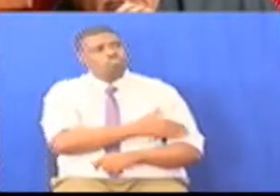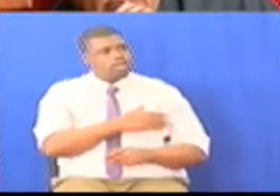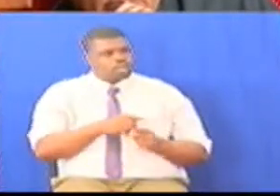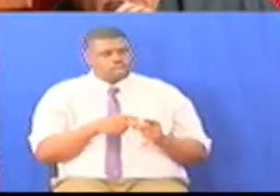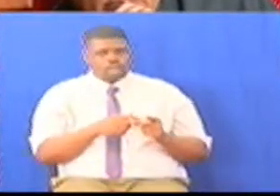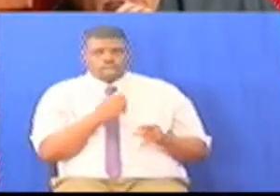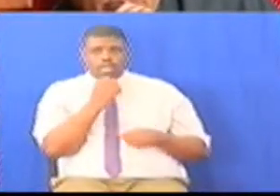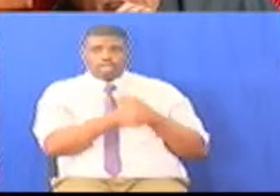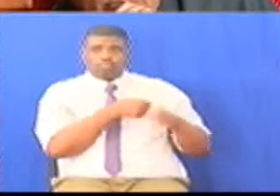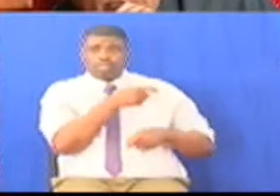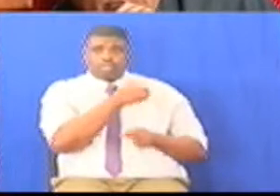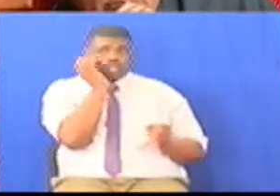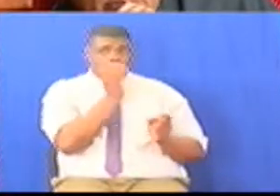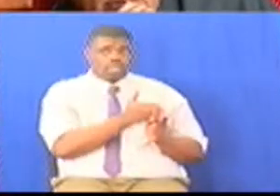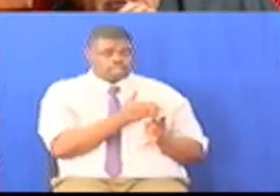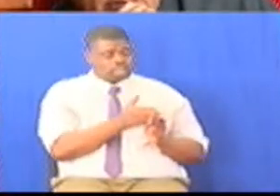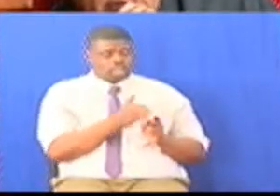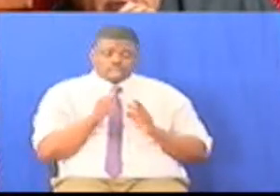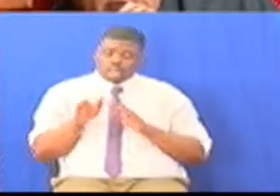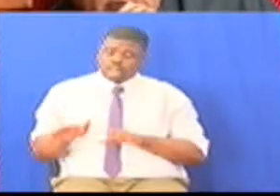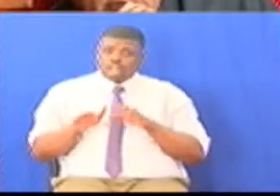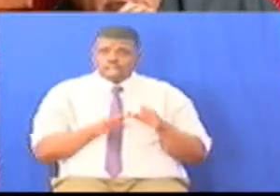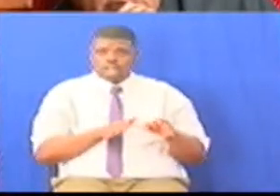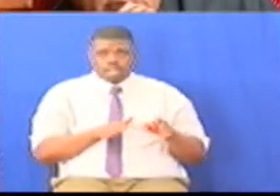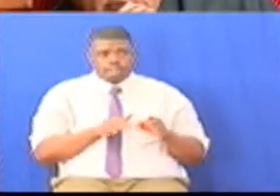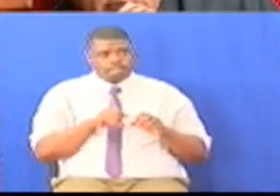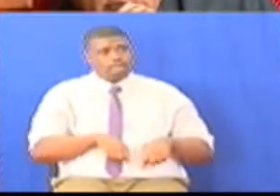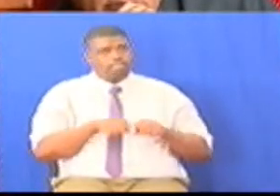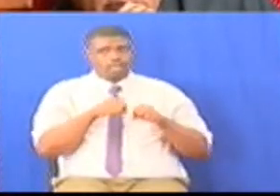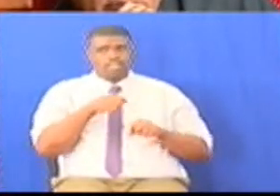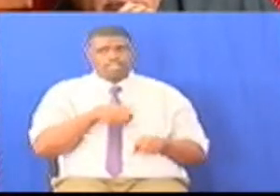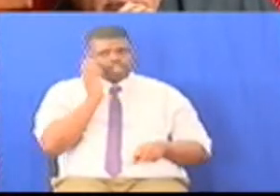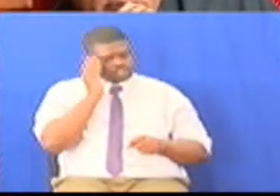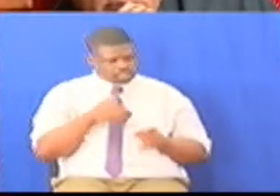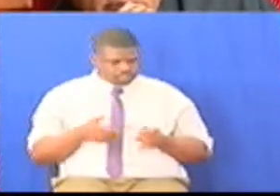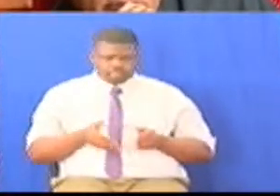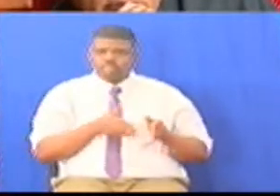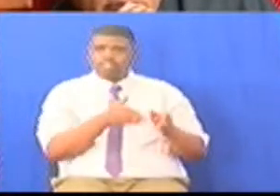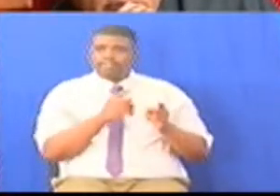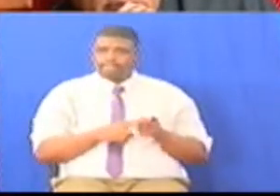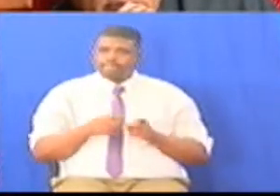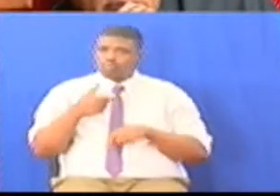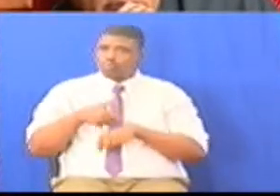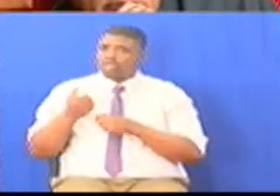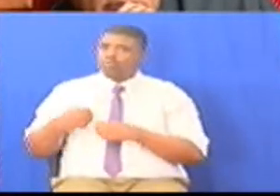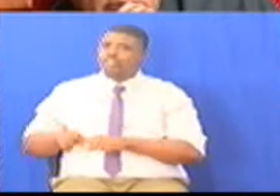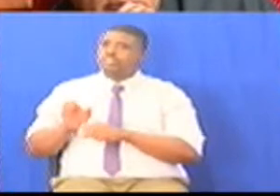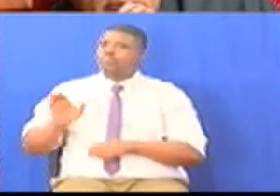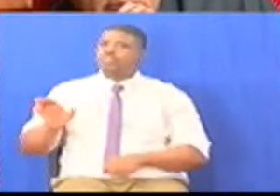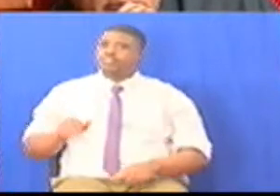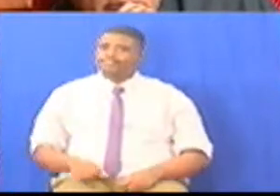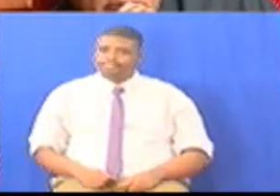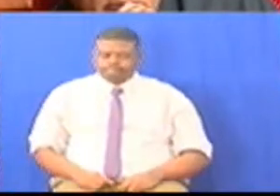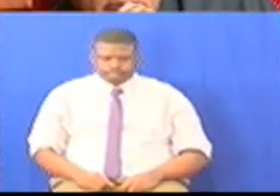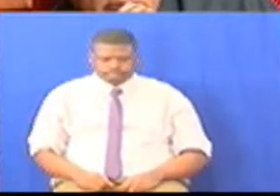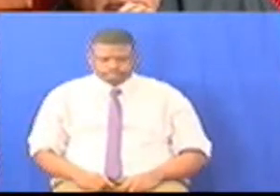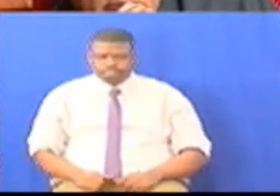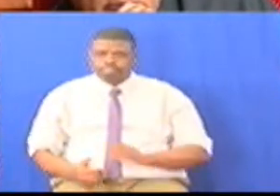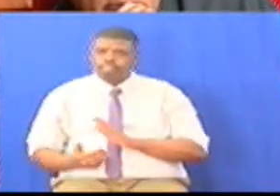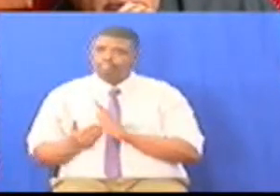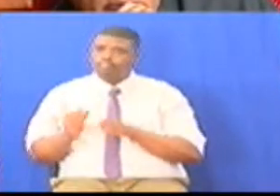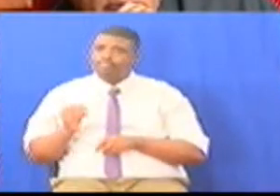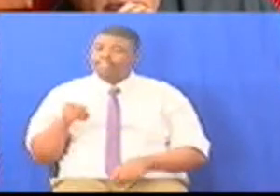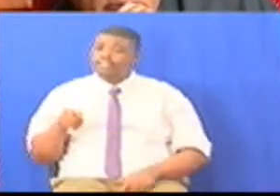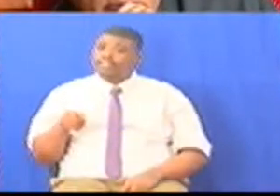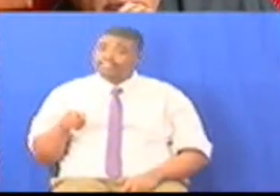pia inalenga kuondoa utata na mkanganyiko kwa mamlaka za serikali za mitaa wakati wa utekelezaji wake. Kuhusiana na sheria ya madini sura